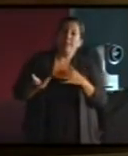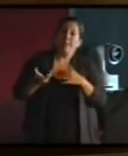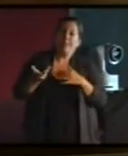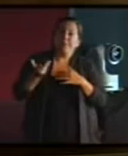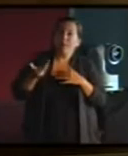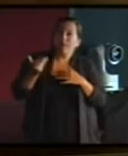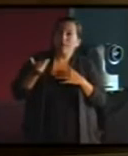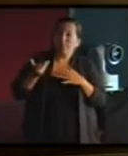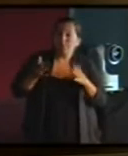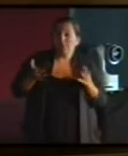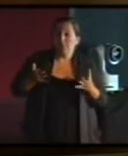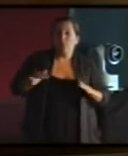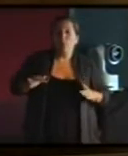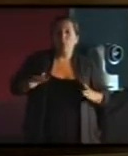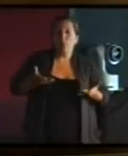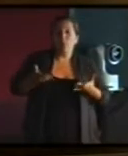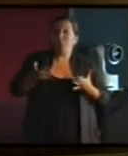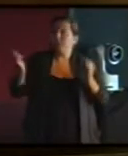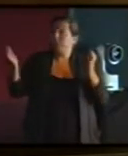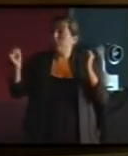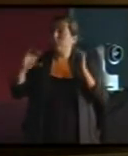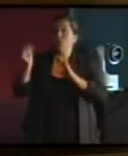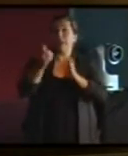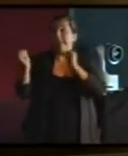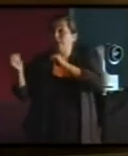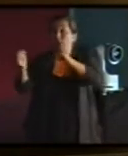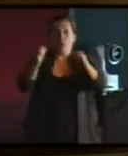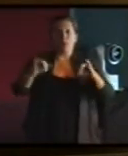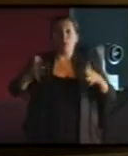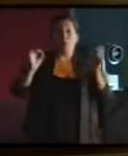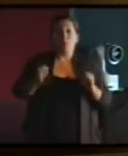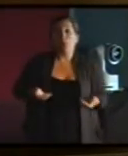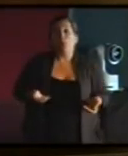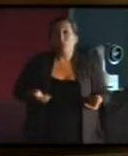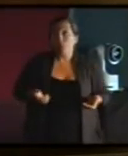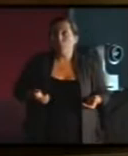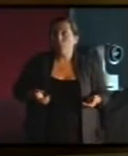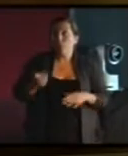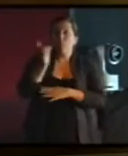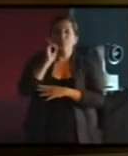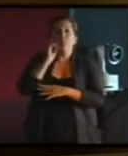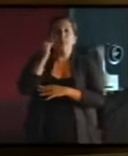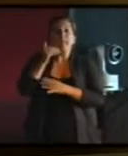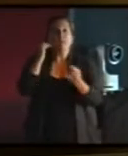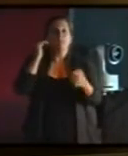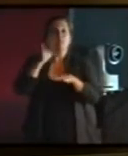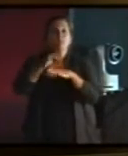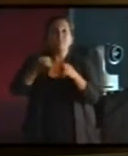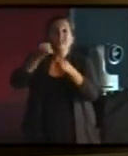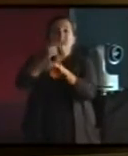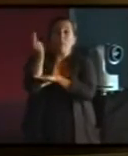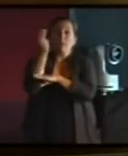qu'est-ce qui peut faire l'unanimité au Liban. Et parce que quand on fait une université,